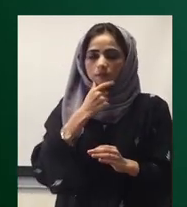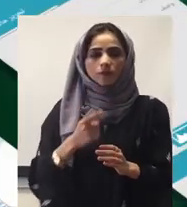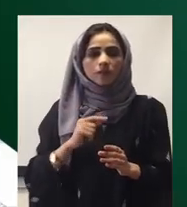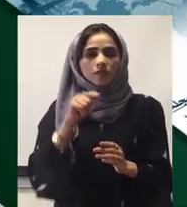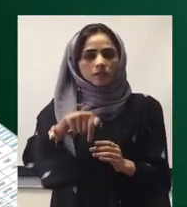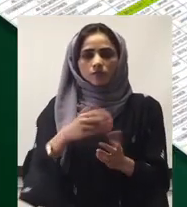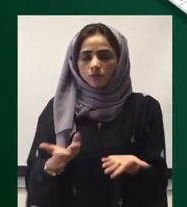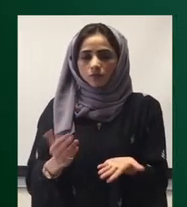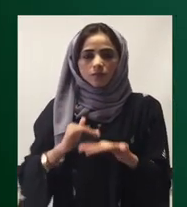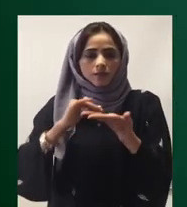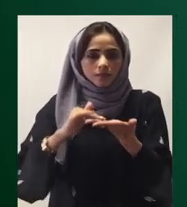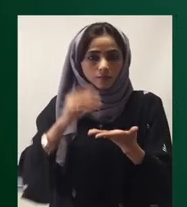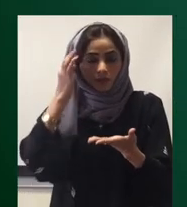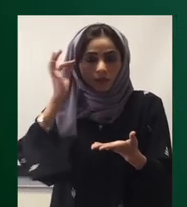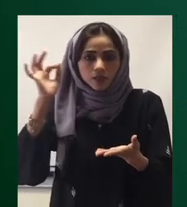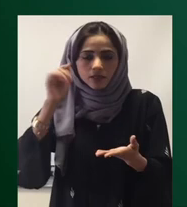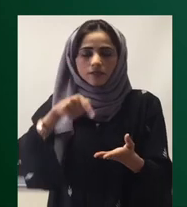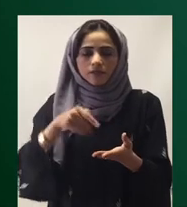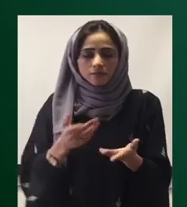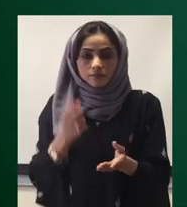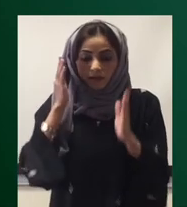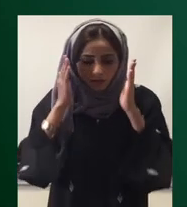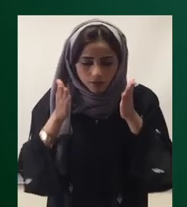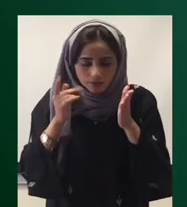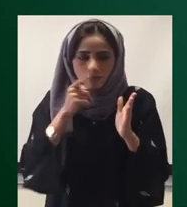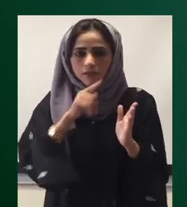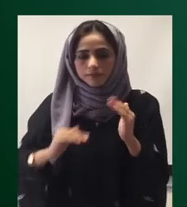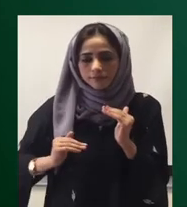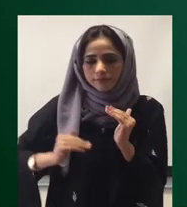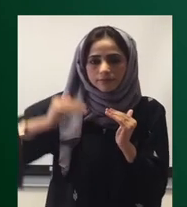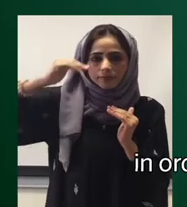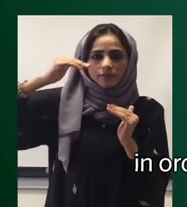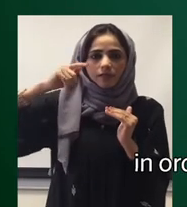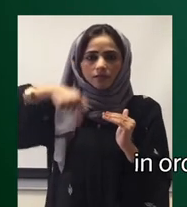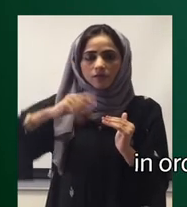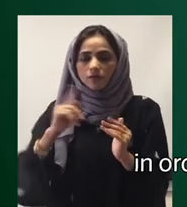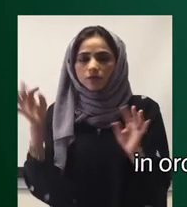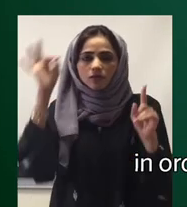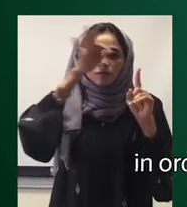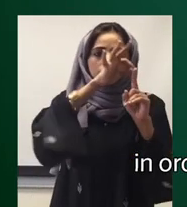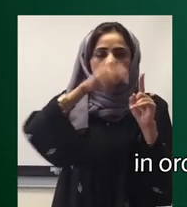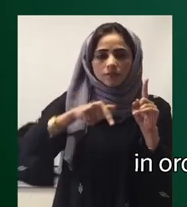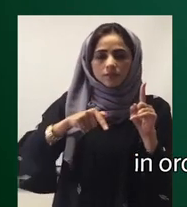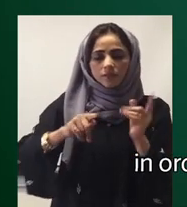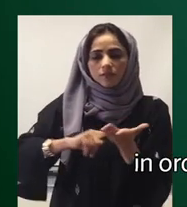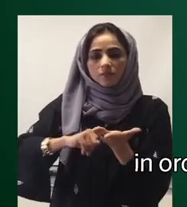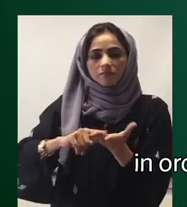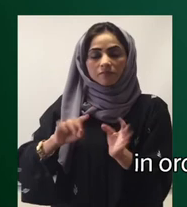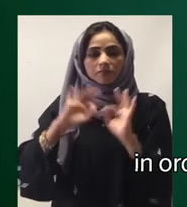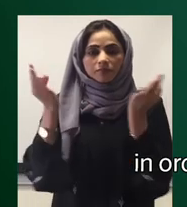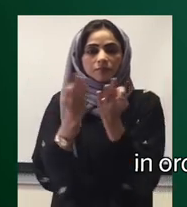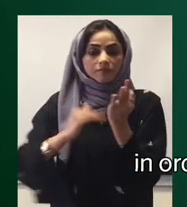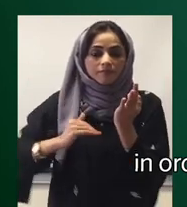الطبيعية من خلال تطبيق لبيك، إذ نحرص على التطوير والارتقاء بهدف توفير بيئة سليمة